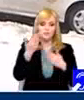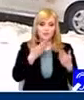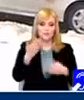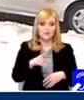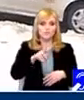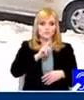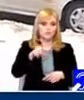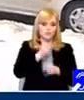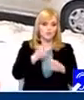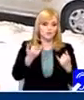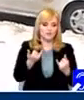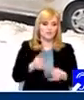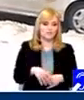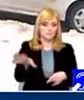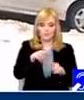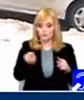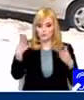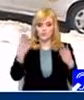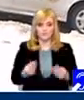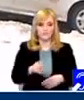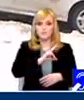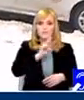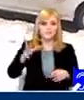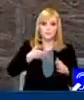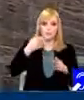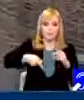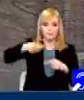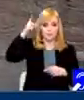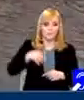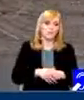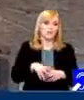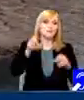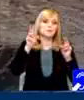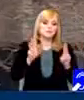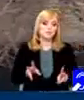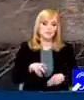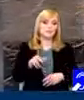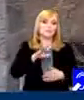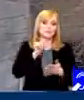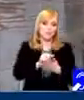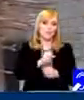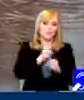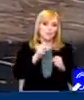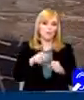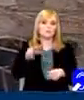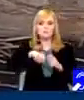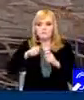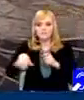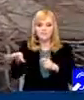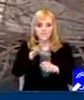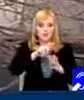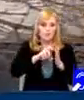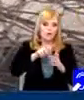nu-i lucrează. Nu-i nimeni, nu într-o. Nu știu, nu pot spune. Geniștii de la BombTech au scotocit prin toate birourile,